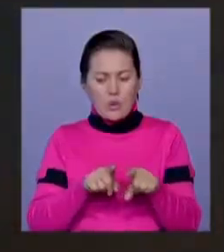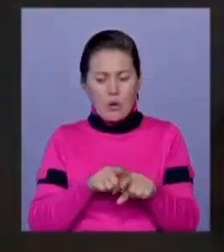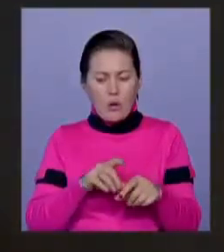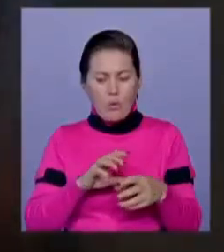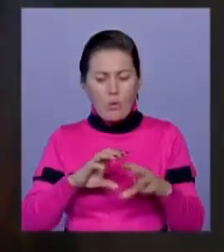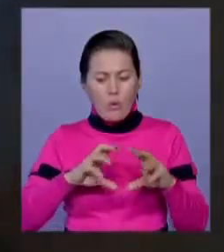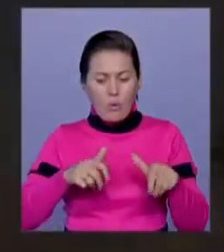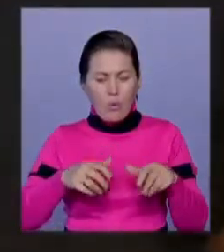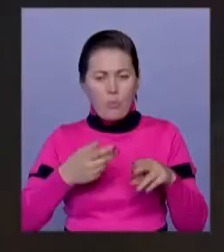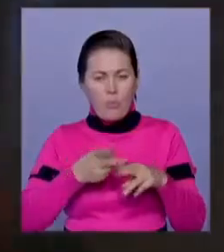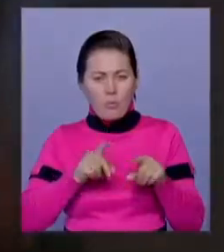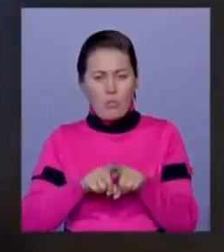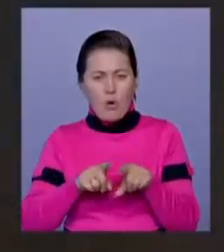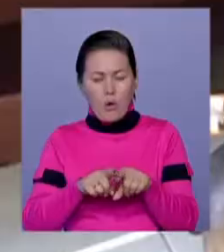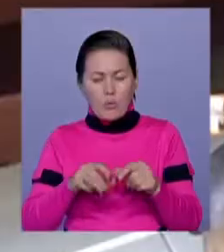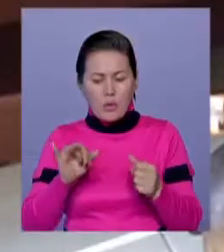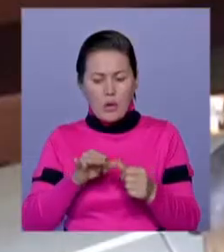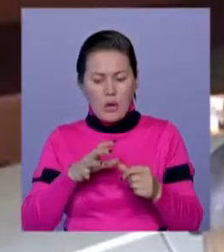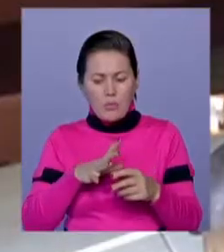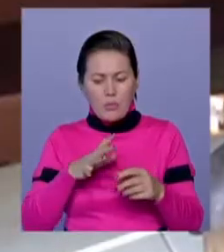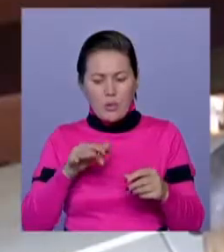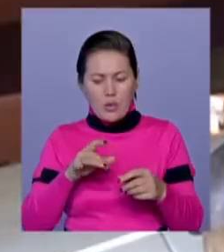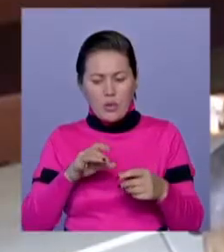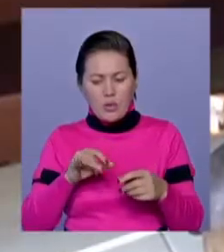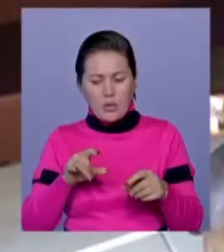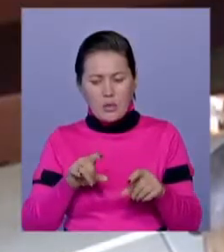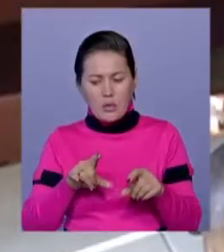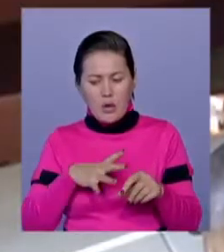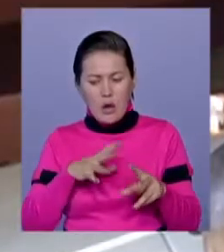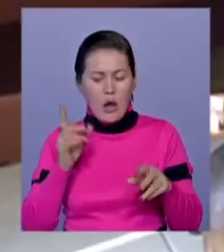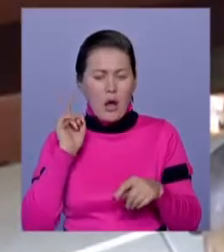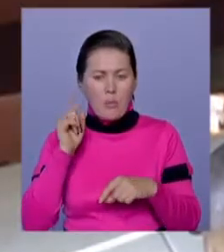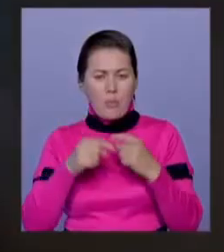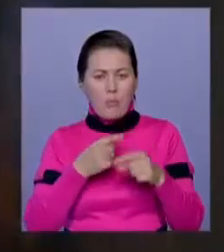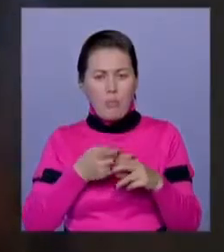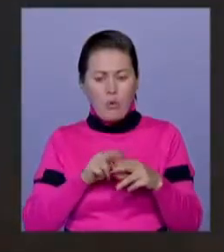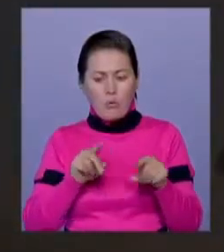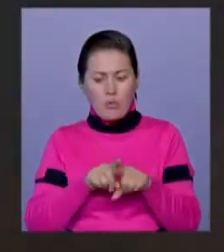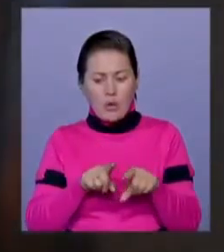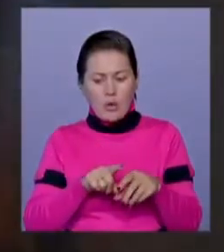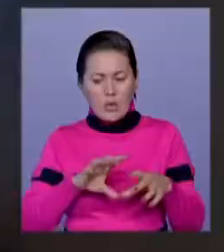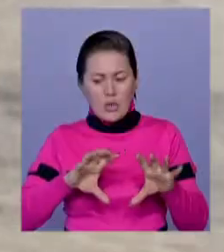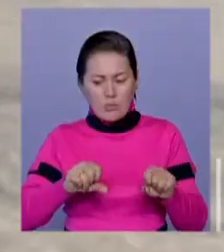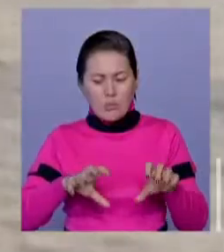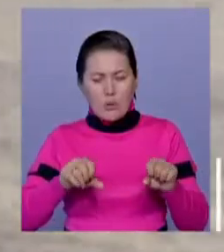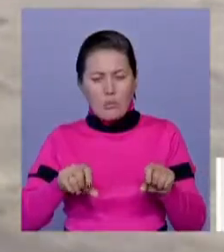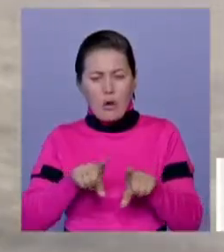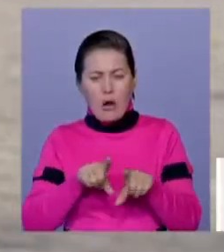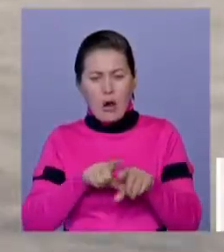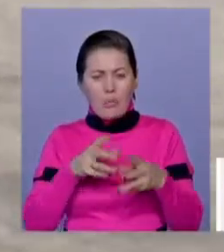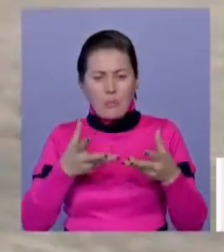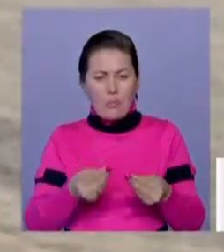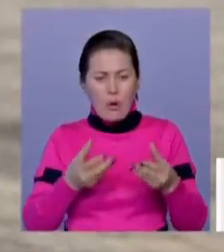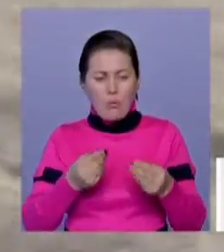борап, оны өстіп, аңның терісін ата-бабаларымыз өстіп талқыға салып, талқылап жұмсартатын болған. Тұлпар аунап